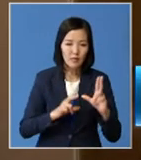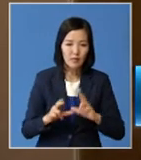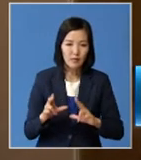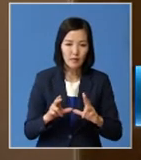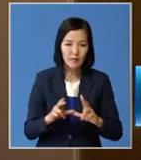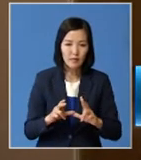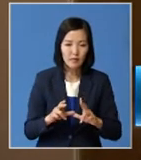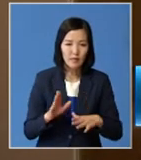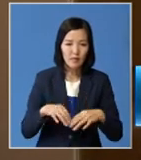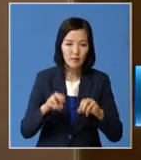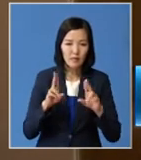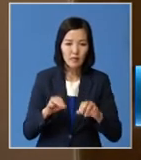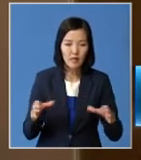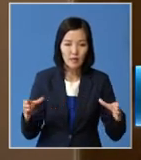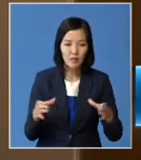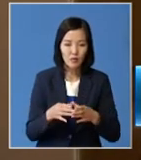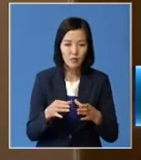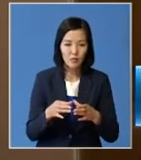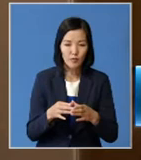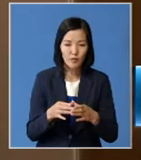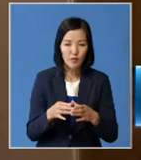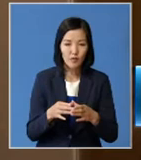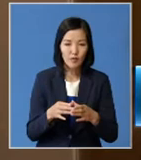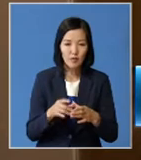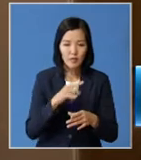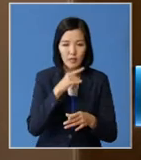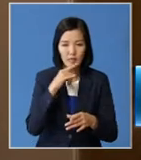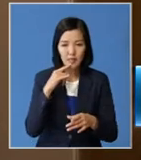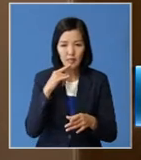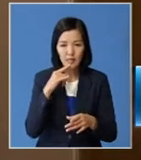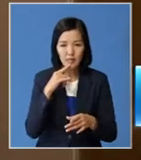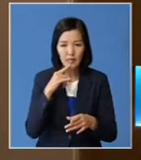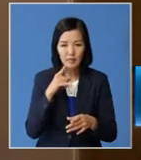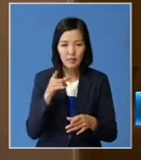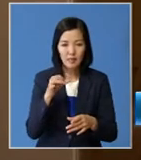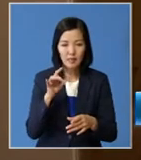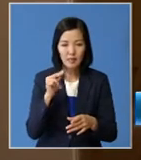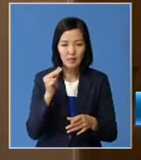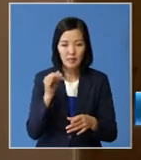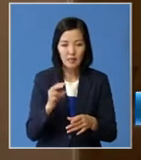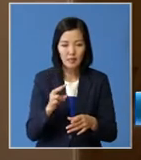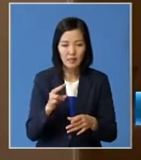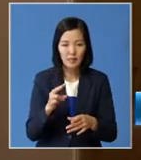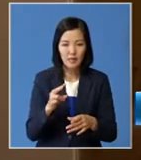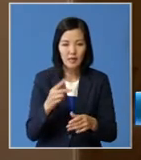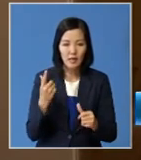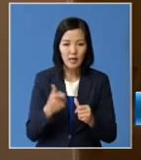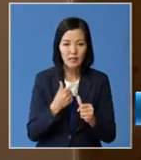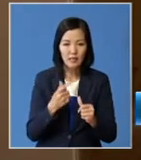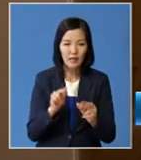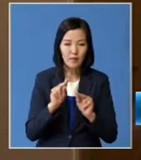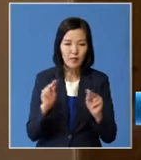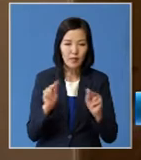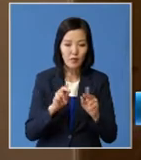университетіміздің бір арнайы эксперттері Ресейдің на Герцен атындағы Санкт-Петербург